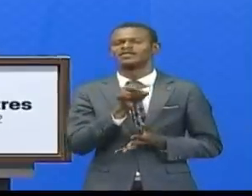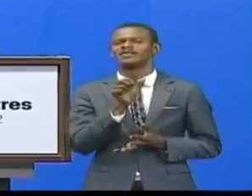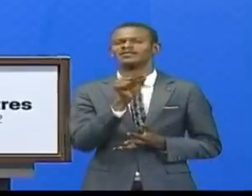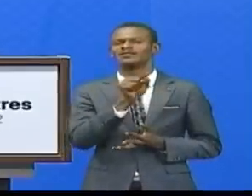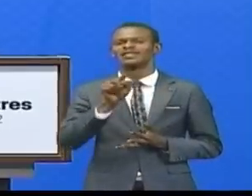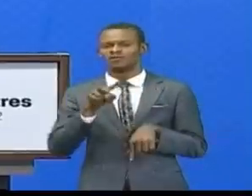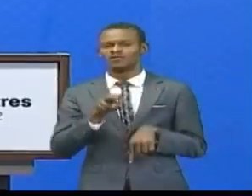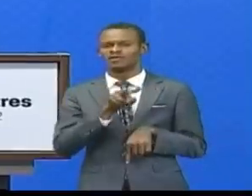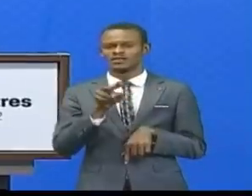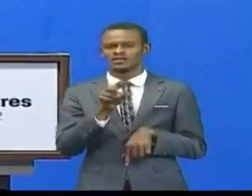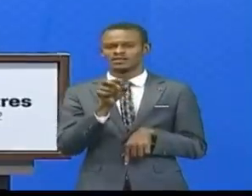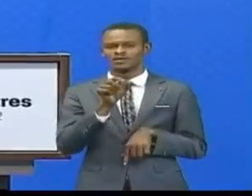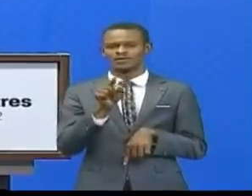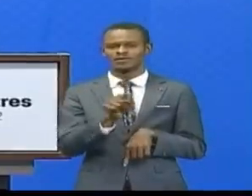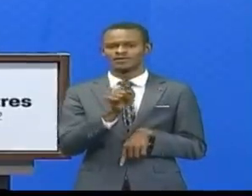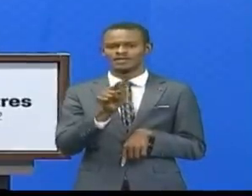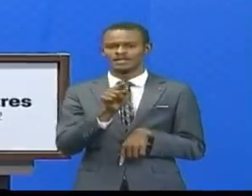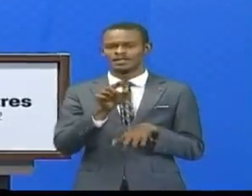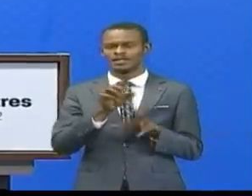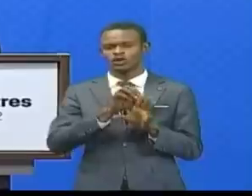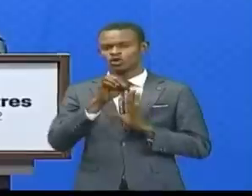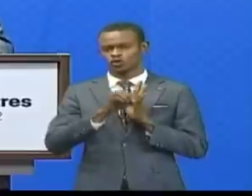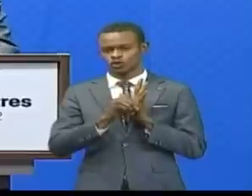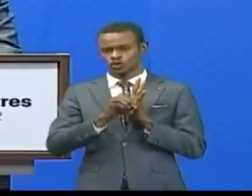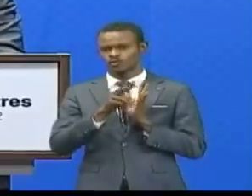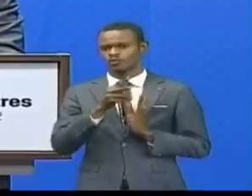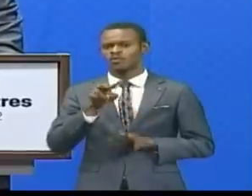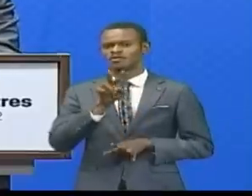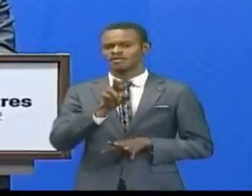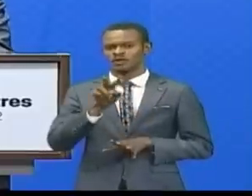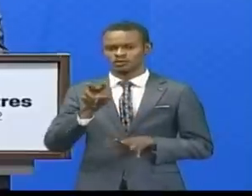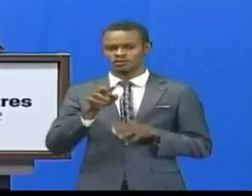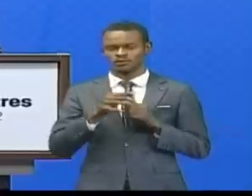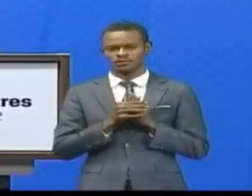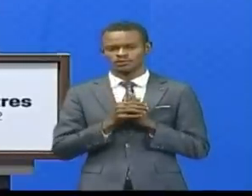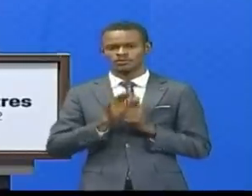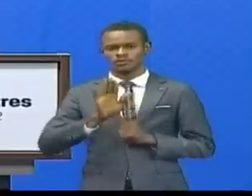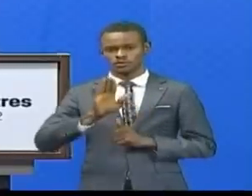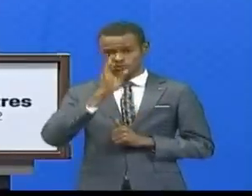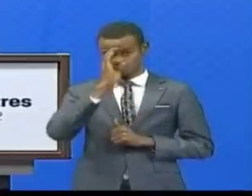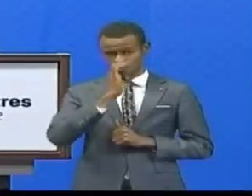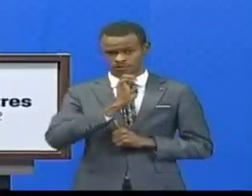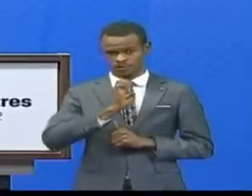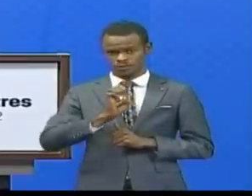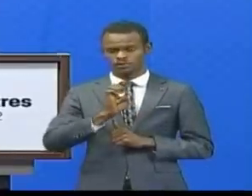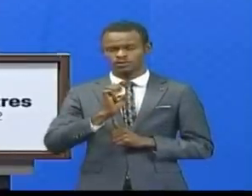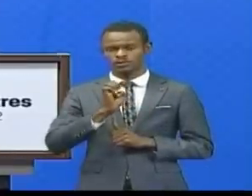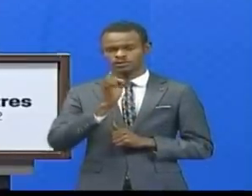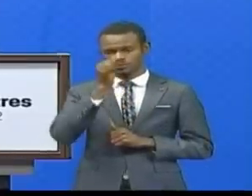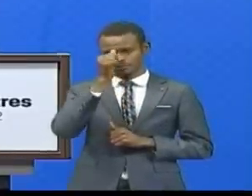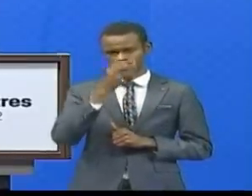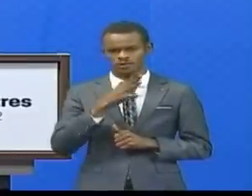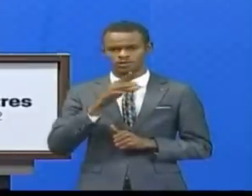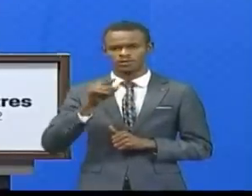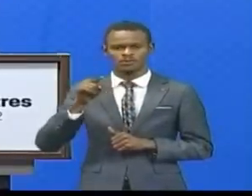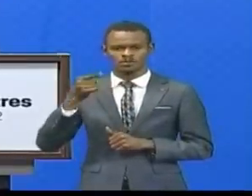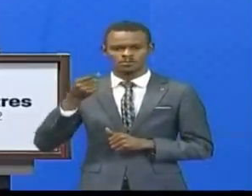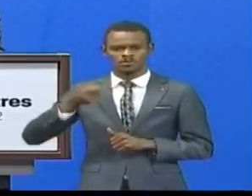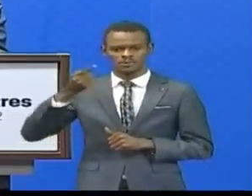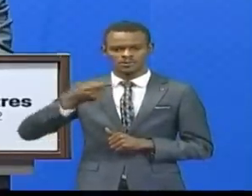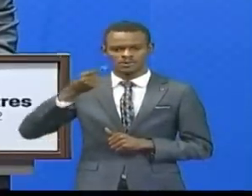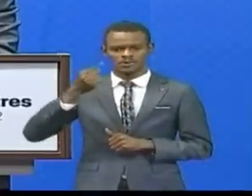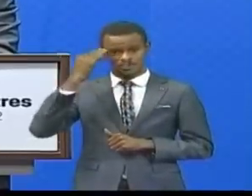2022. Son Excellence, Monsieur le Premier ministre, chef du gouvernement, Jean-Michel